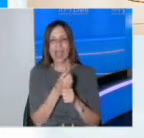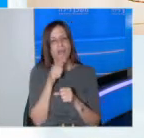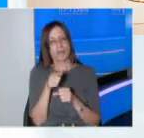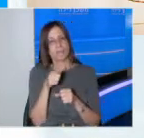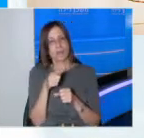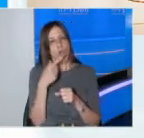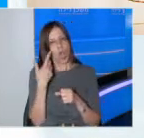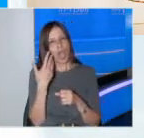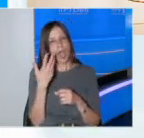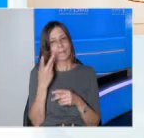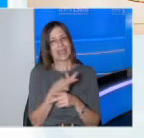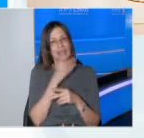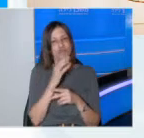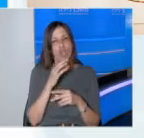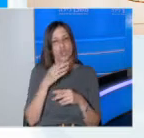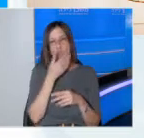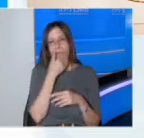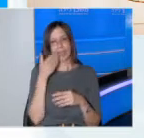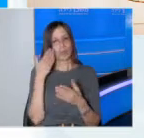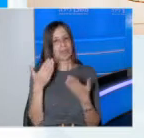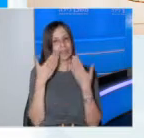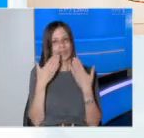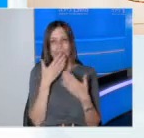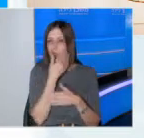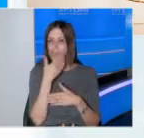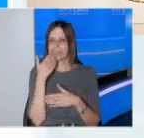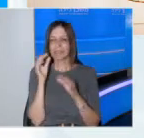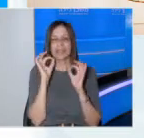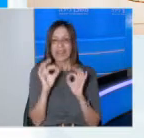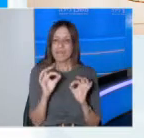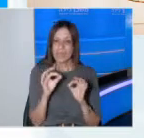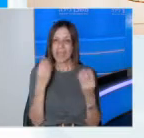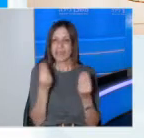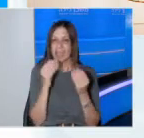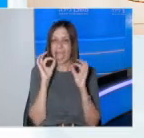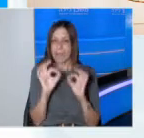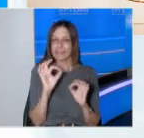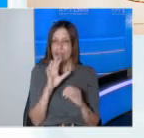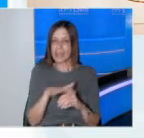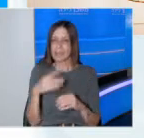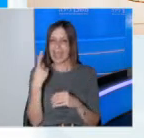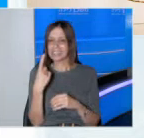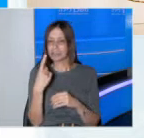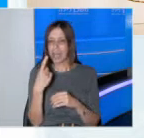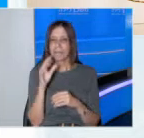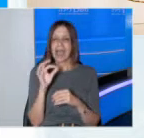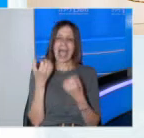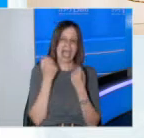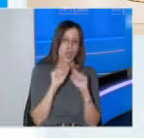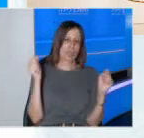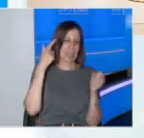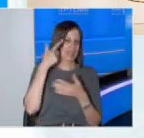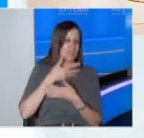כביכול המנהגים של יום הכיפורים. תפילות וצום דווקא המנהג האמיתי של הילדים עצמם, המנהג